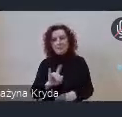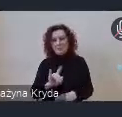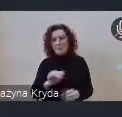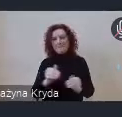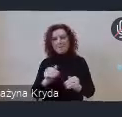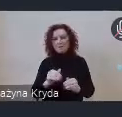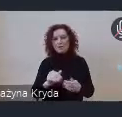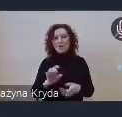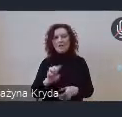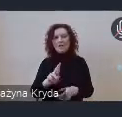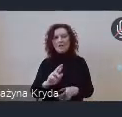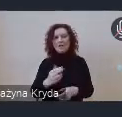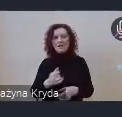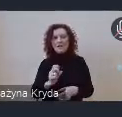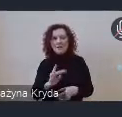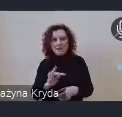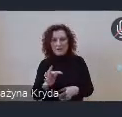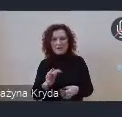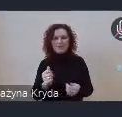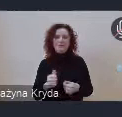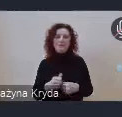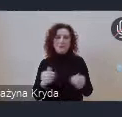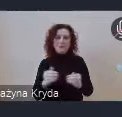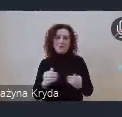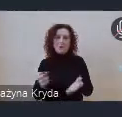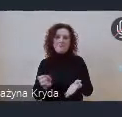granit piaskowanie granitu